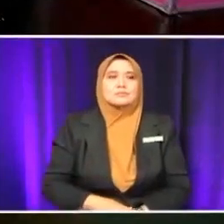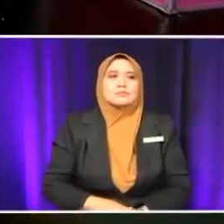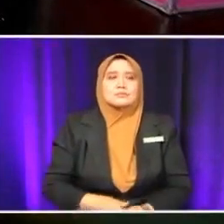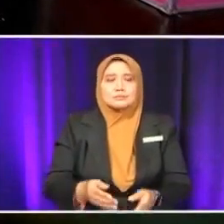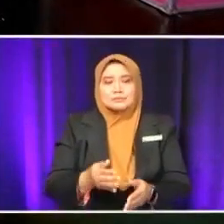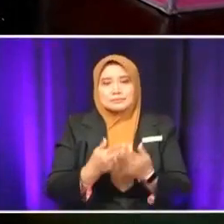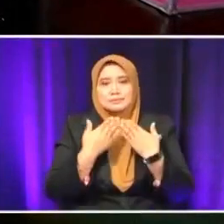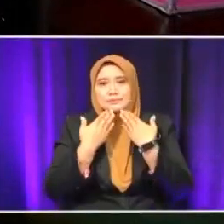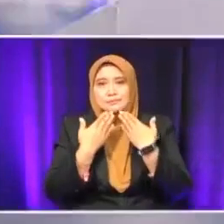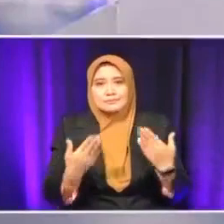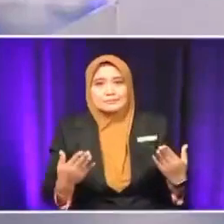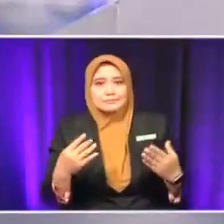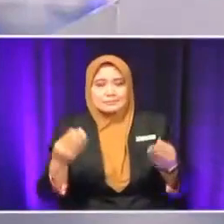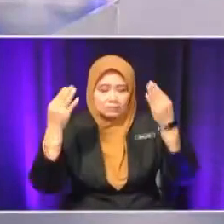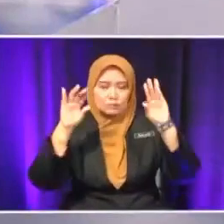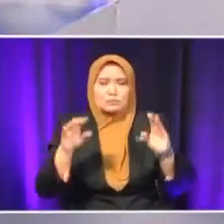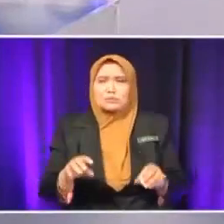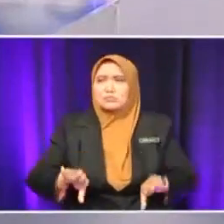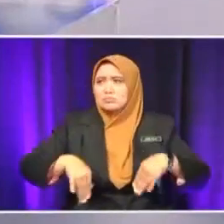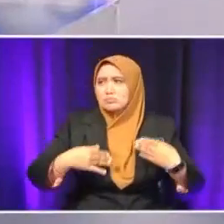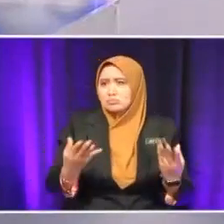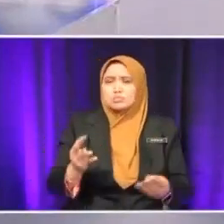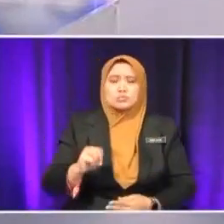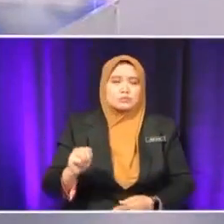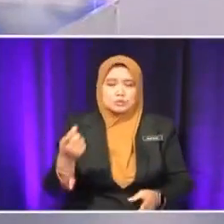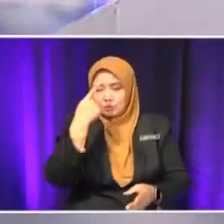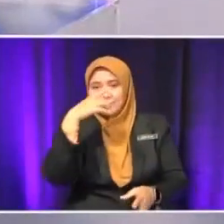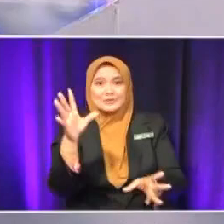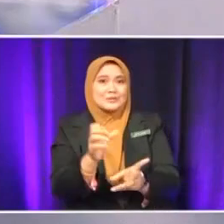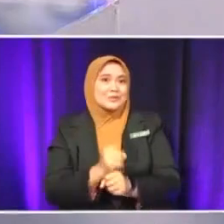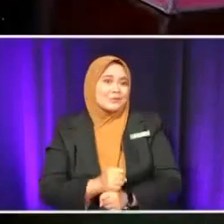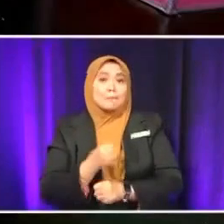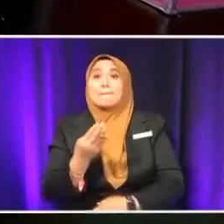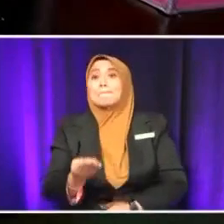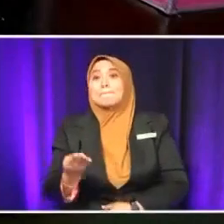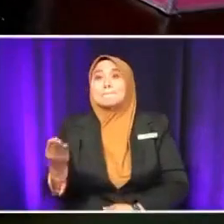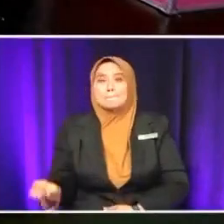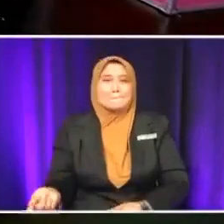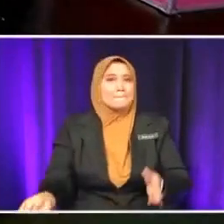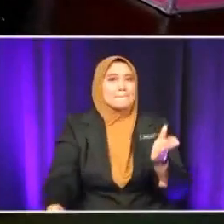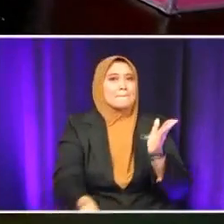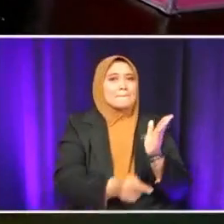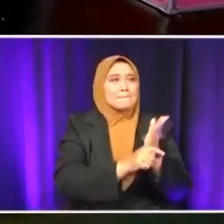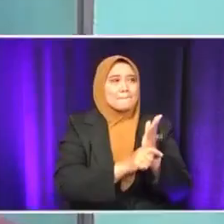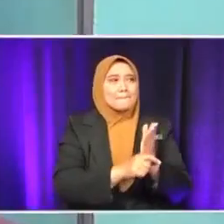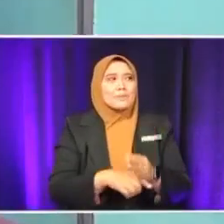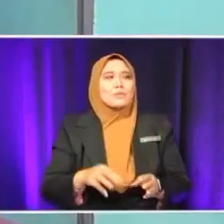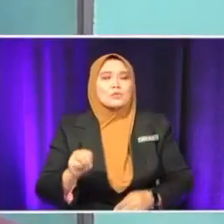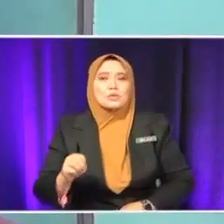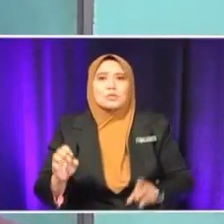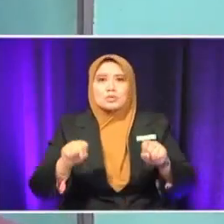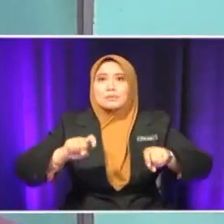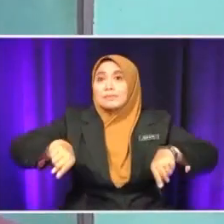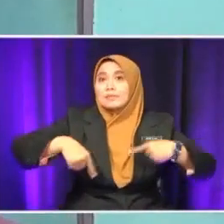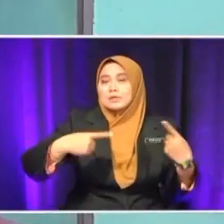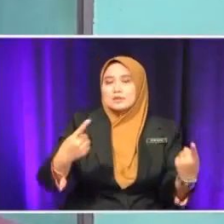Dan macam mana murid-murid dapat boleh dapatkan bahan tambahan untuk topik kita hari ini cikgu? Oh ya, betul tu Chris. Jadi untuk bahan tambahan, murid-murid boleh pergi